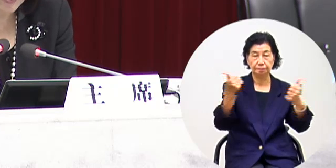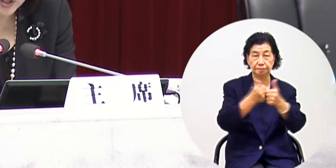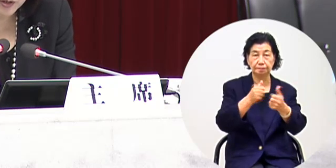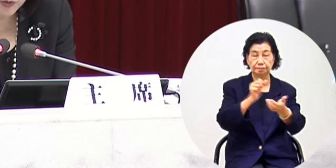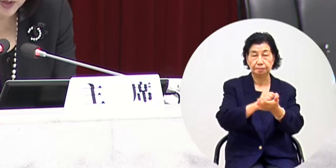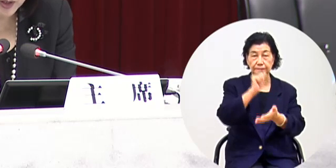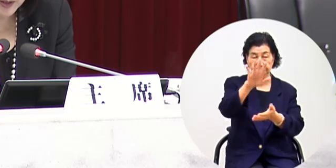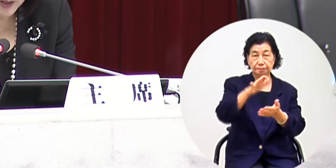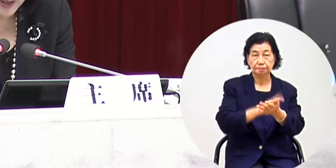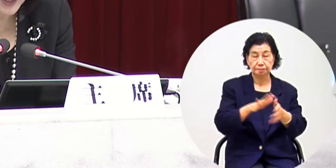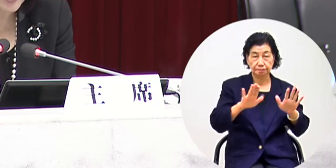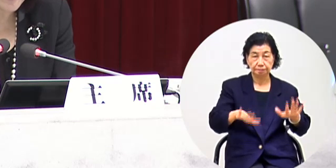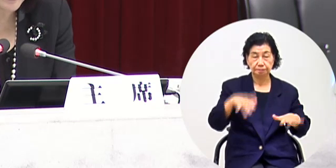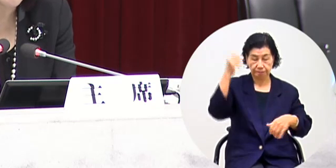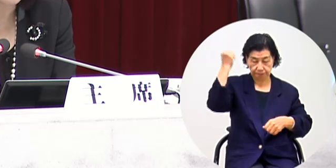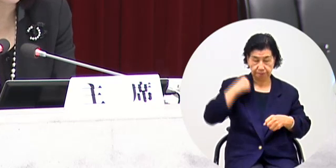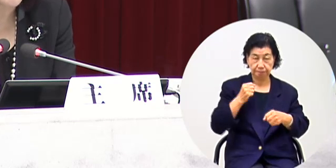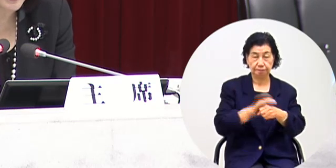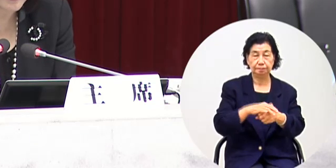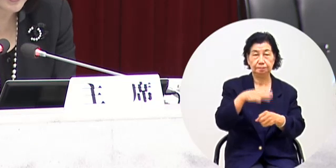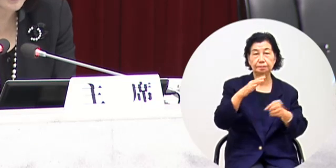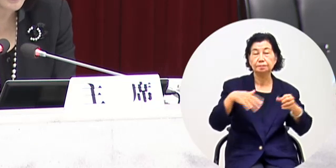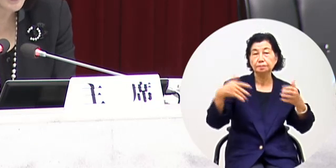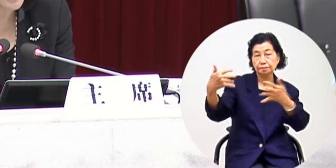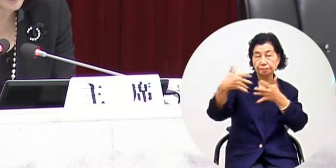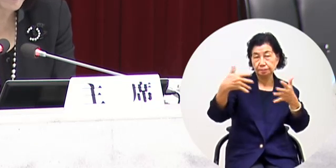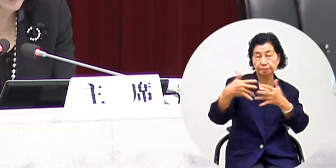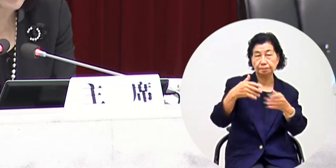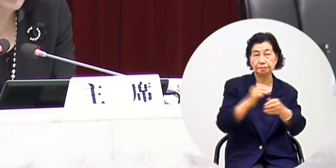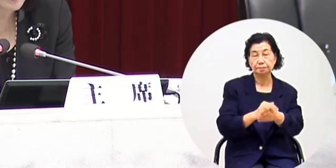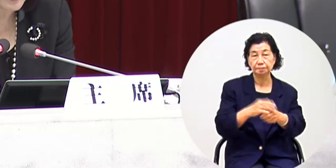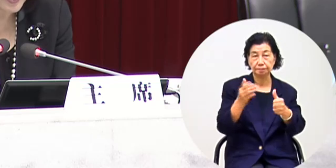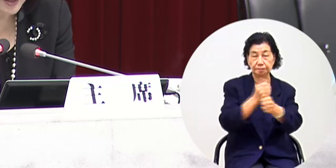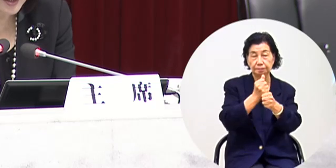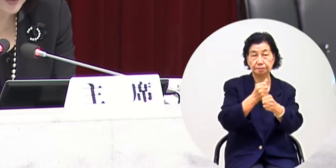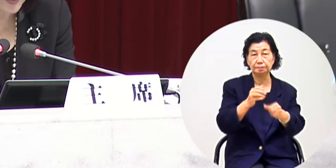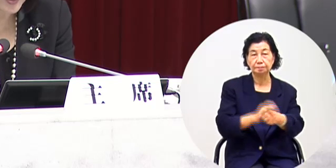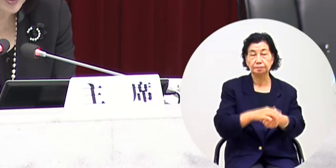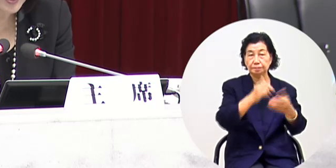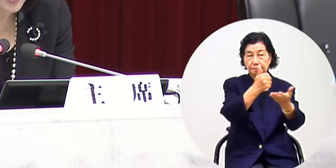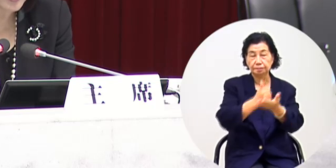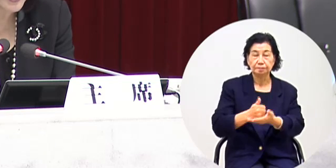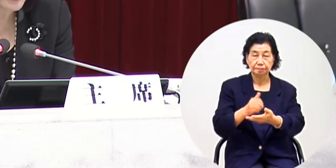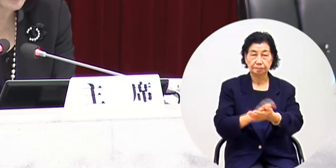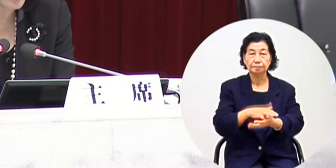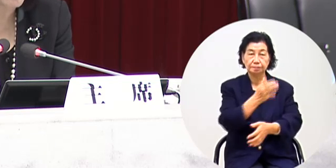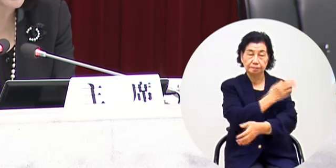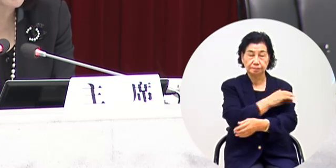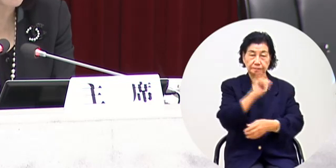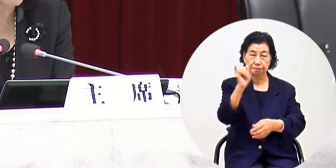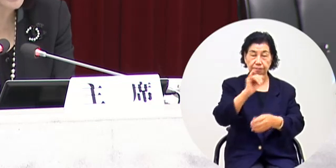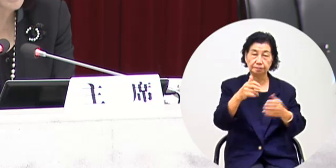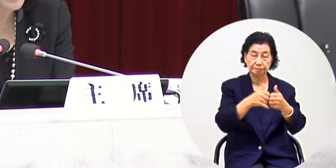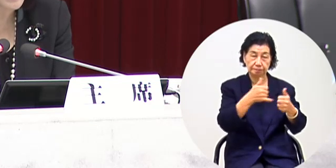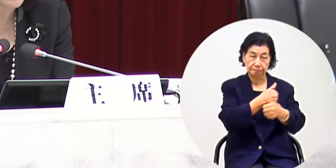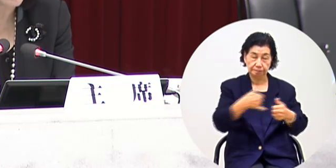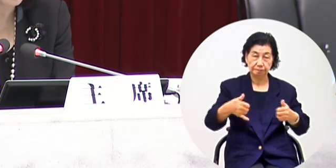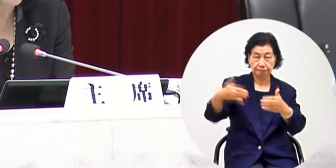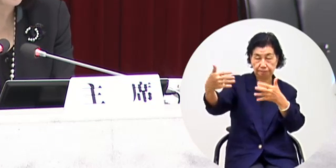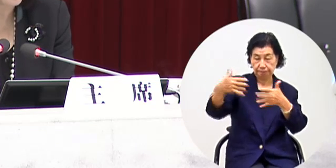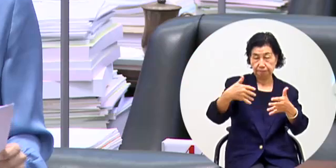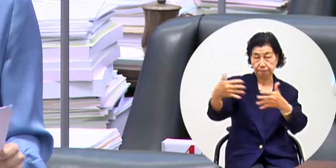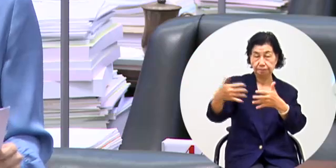政总质询，第一位请陈丽娜议员质询，时间45分钟，议员